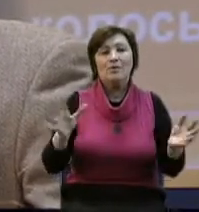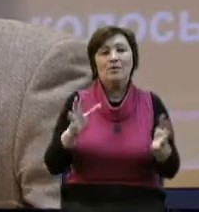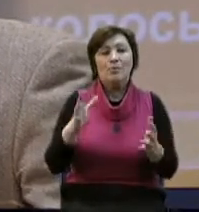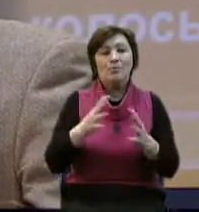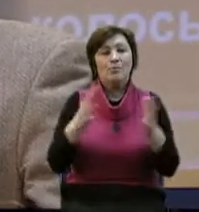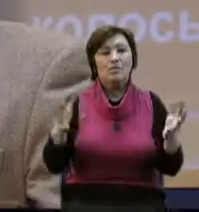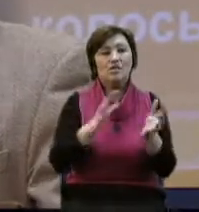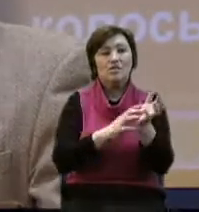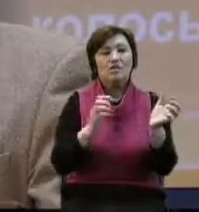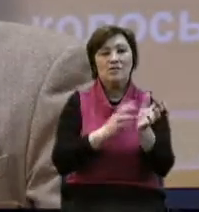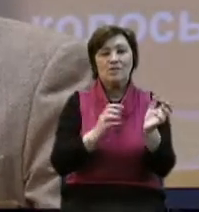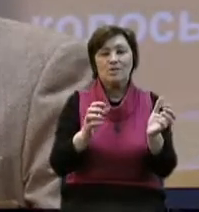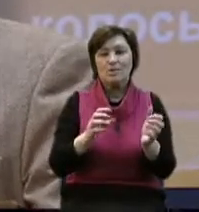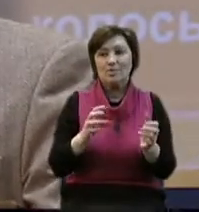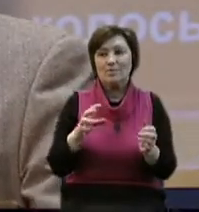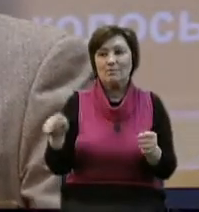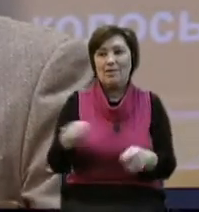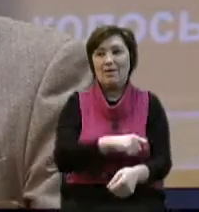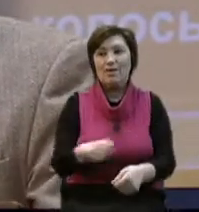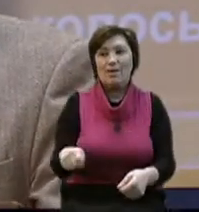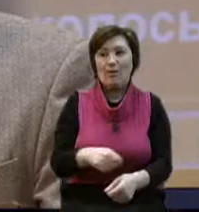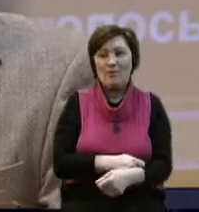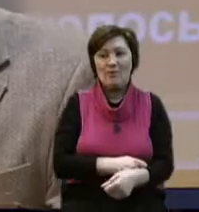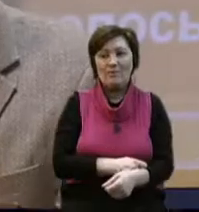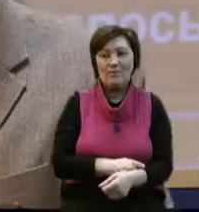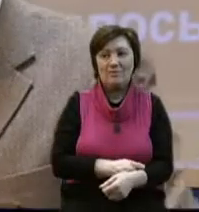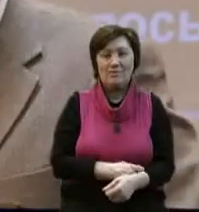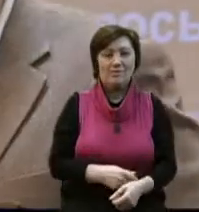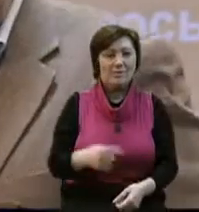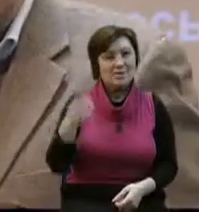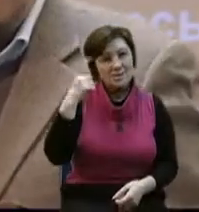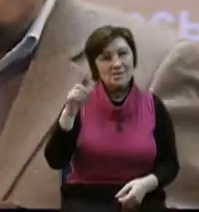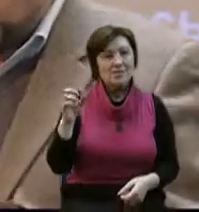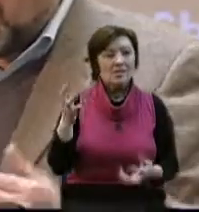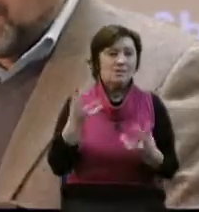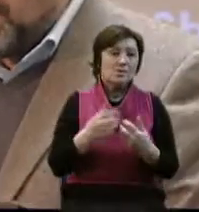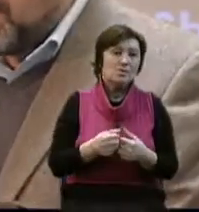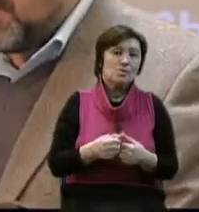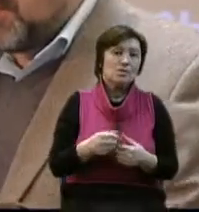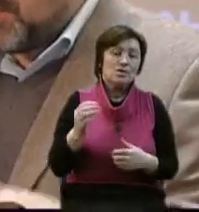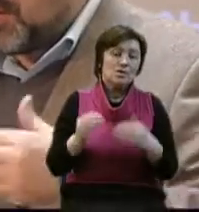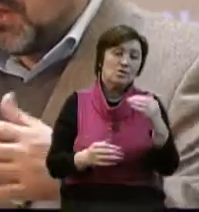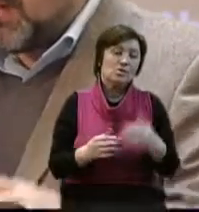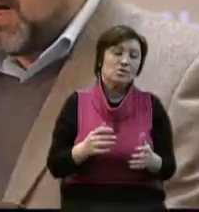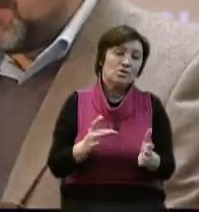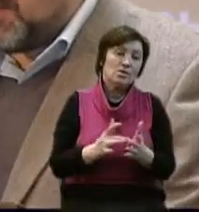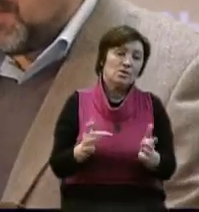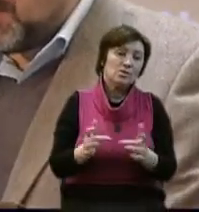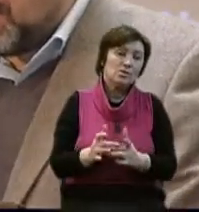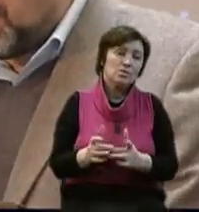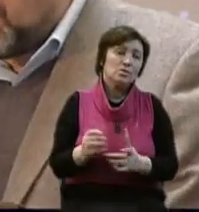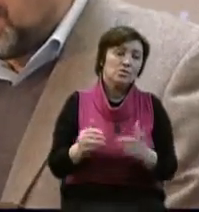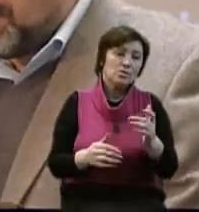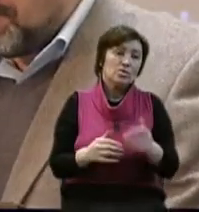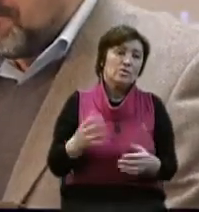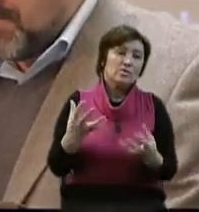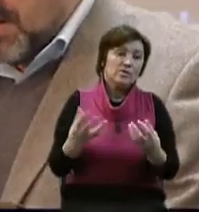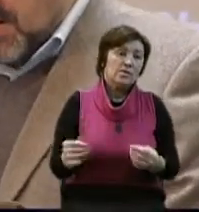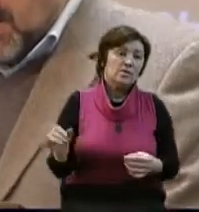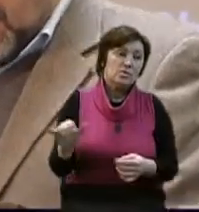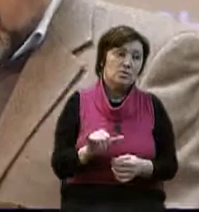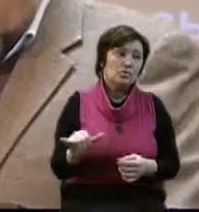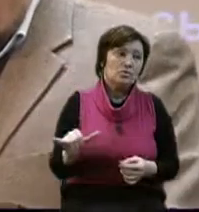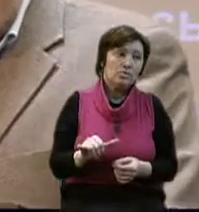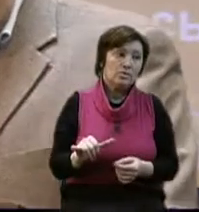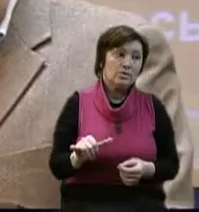считалось законным и дозволялось. Мы не знаем, сколько и шел Иисус, но Он шел вместе с учениками в день субботний,